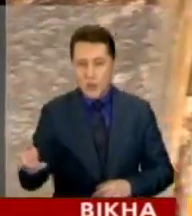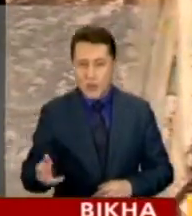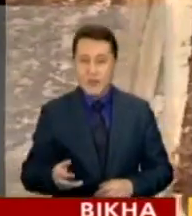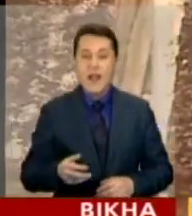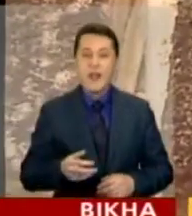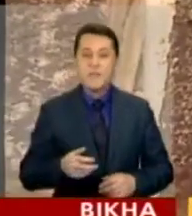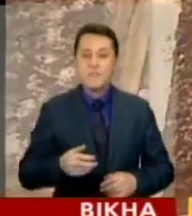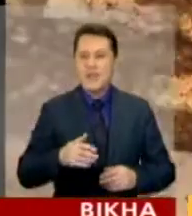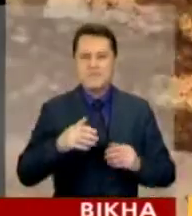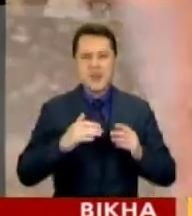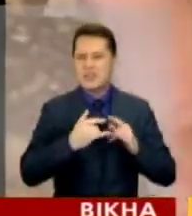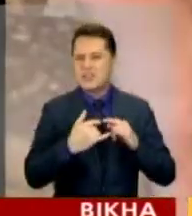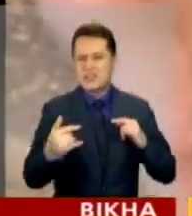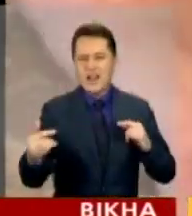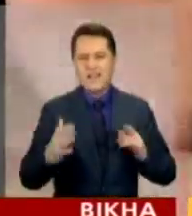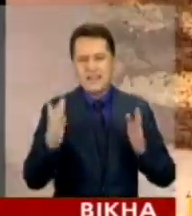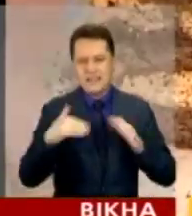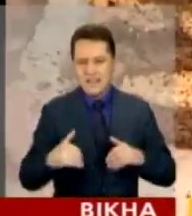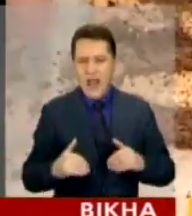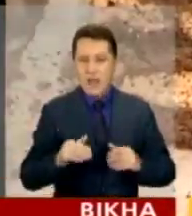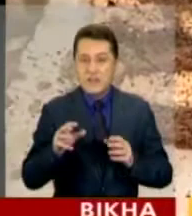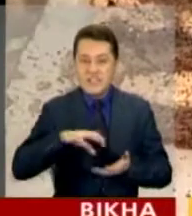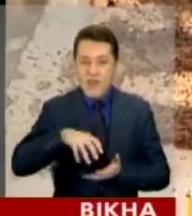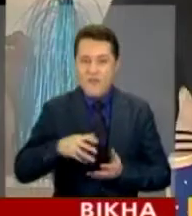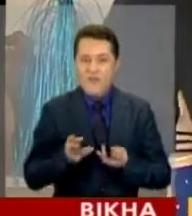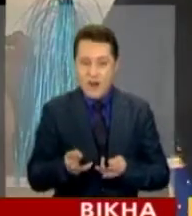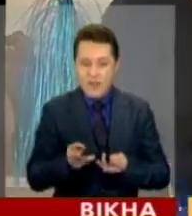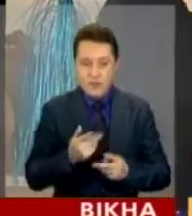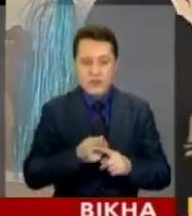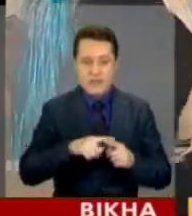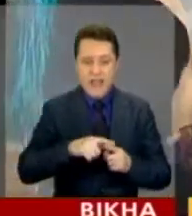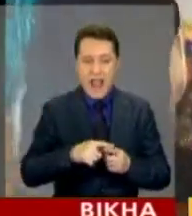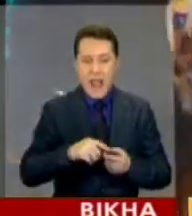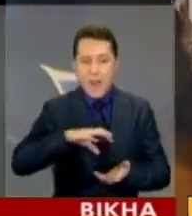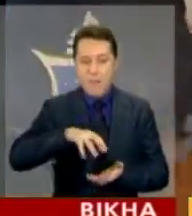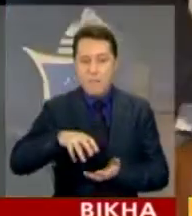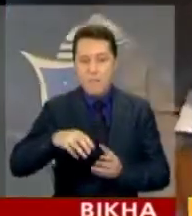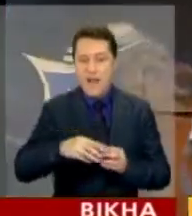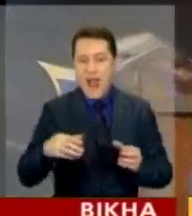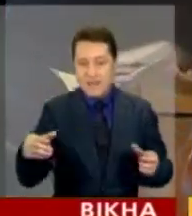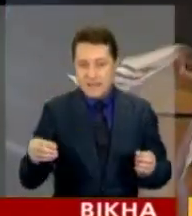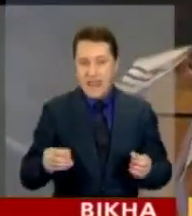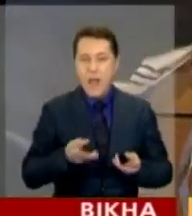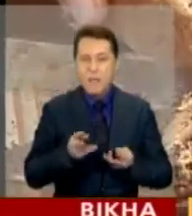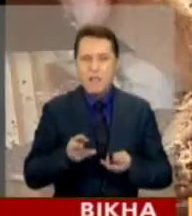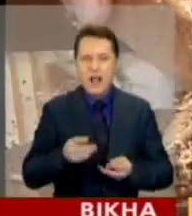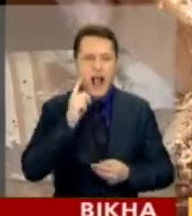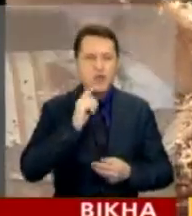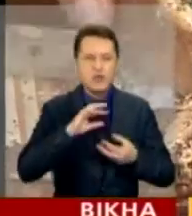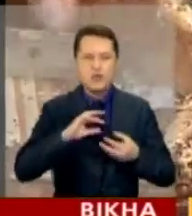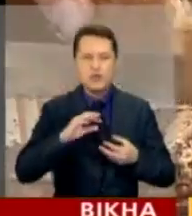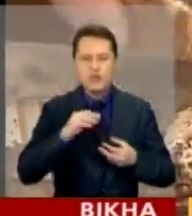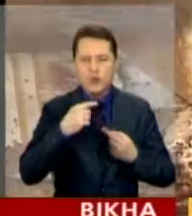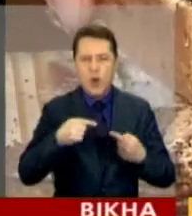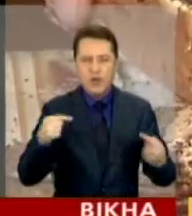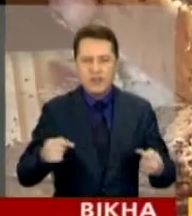аж столи вгинаються. Надто дбають за випічку. По-різдвянському – це пляцки. Лише в одній сім'ї напікають солодощів чи не на пів